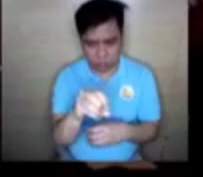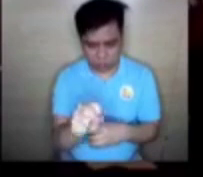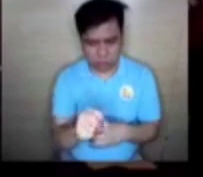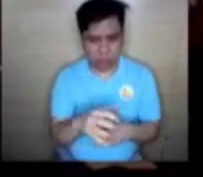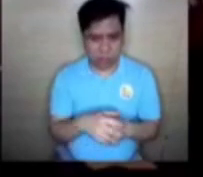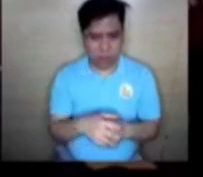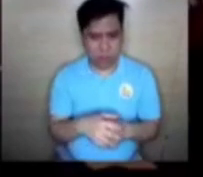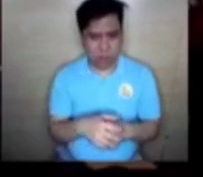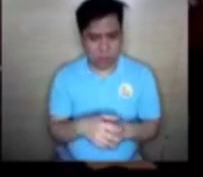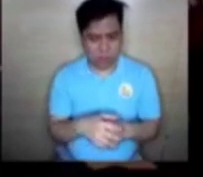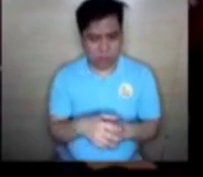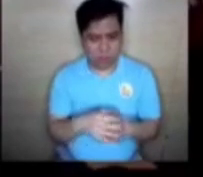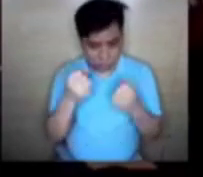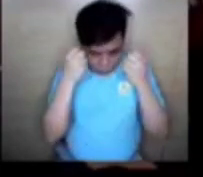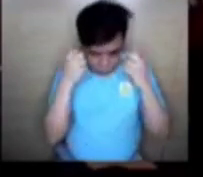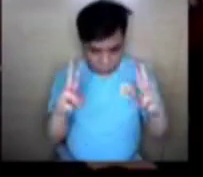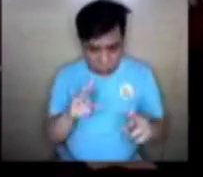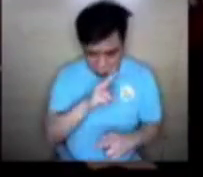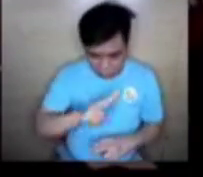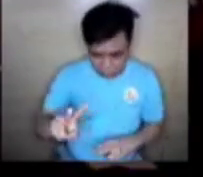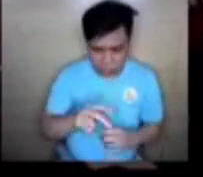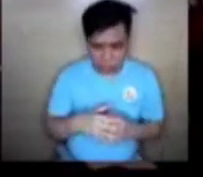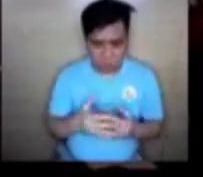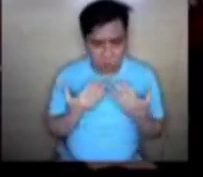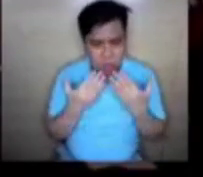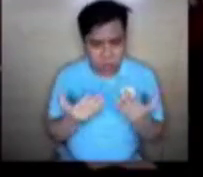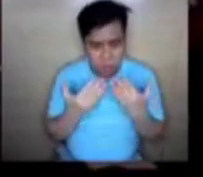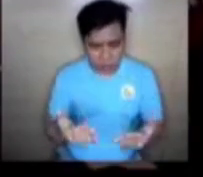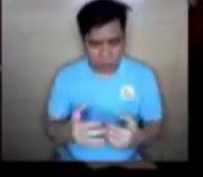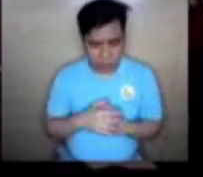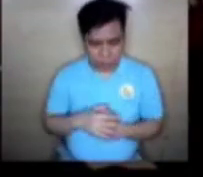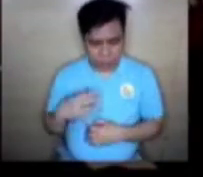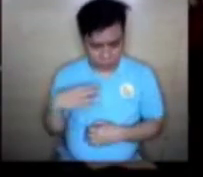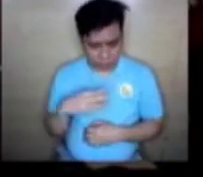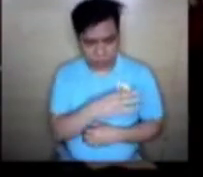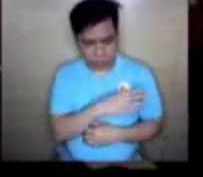Ako po ay nagpapasalamat sa konseho sa pagsasabatas ng mga ito.